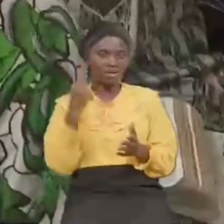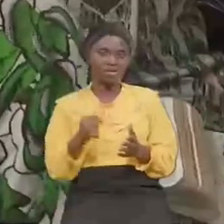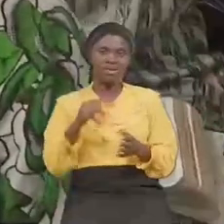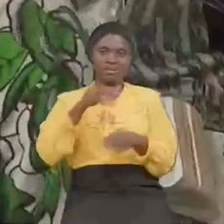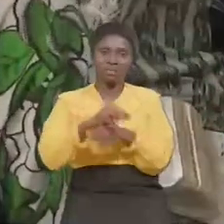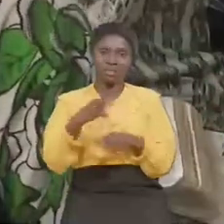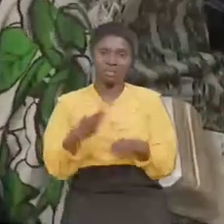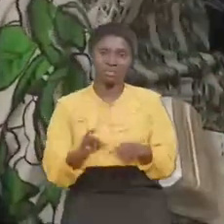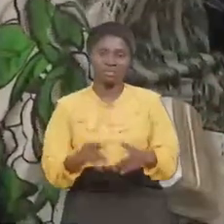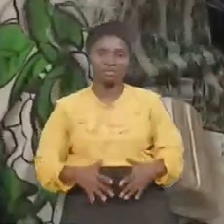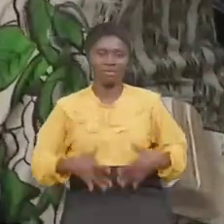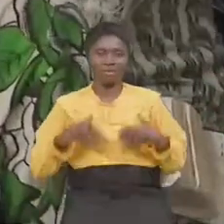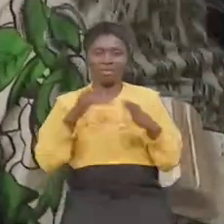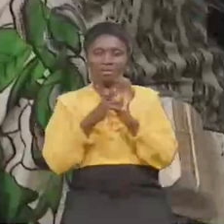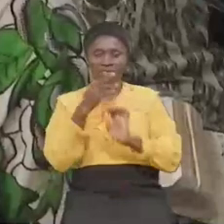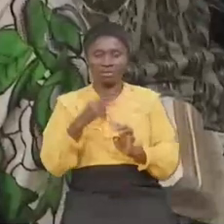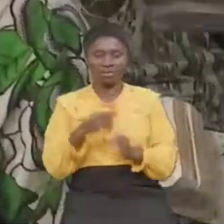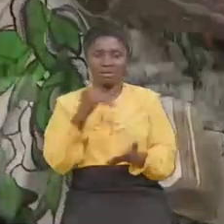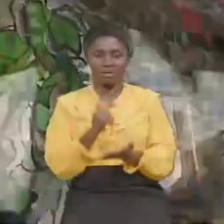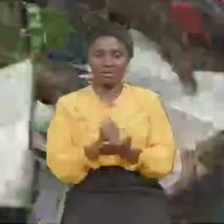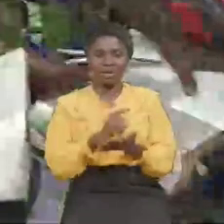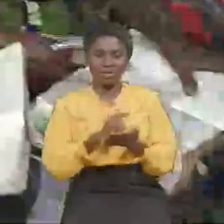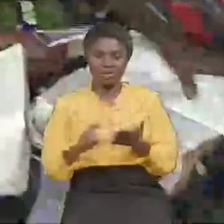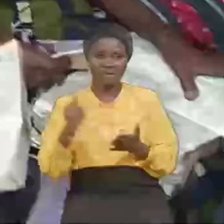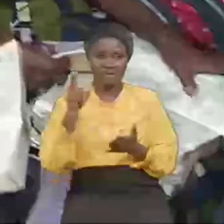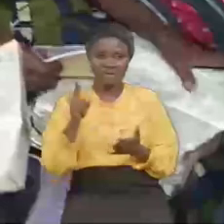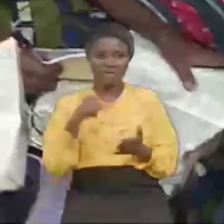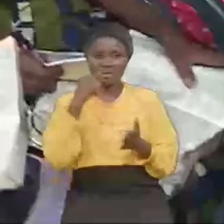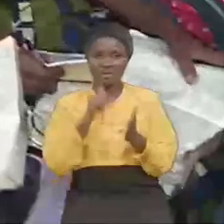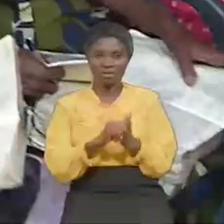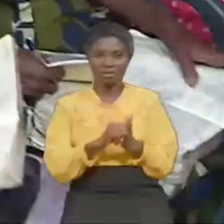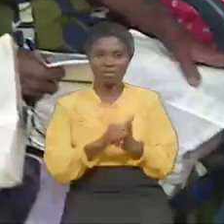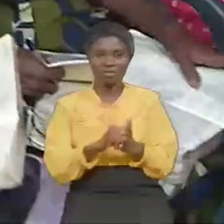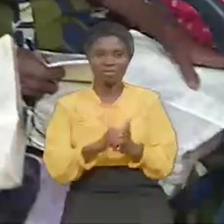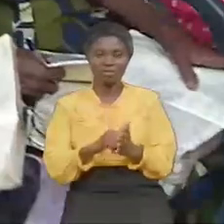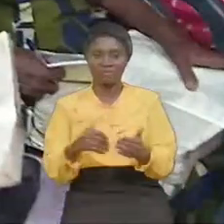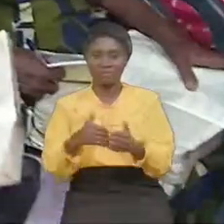partez, partez, sortez de là, ne touchez rien d'impur.